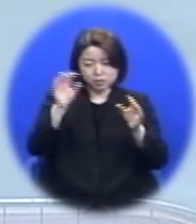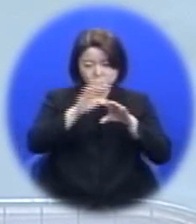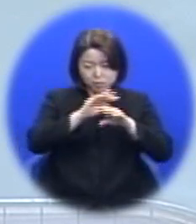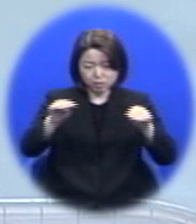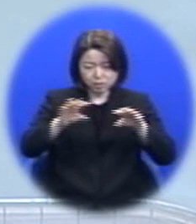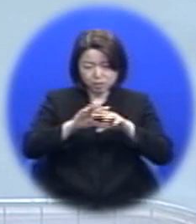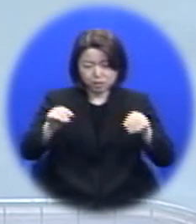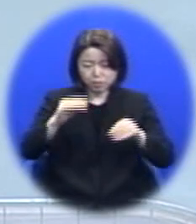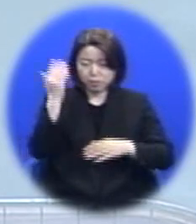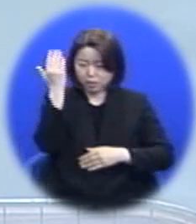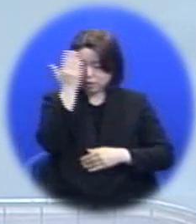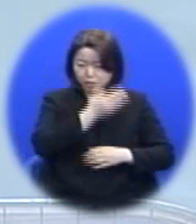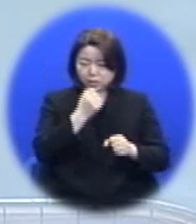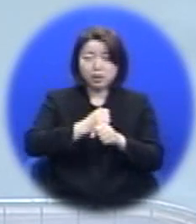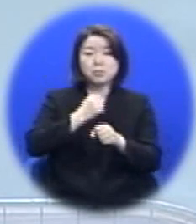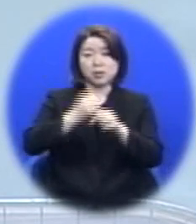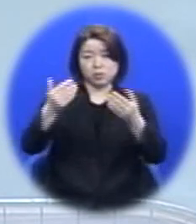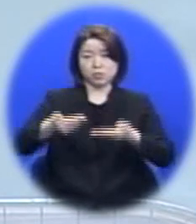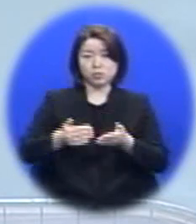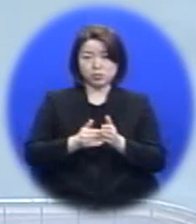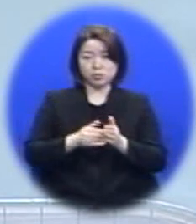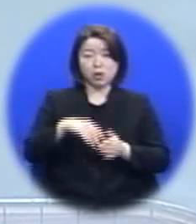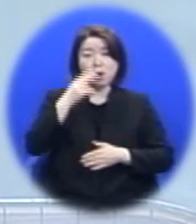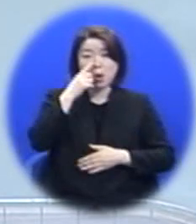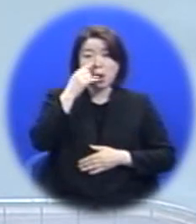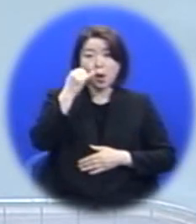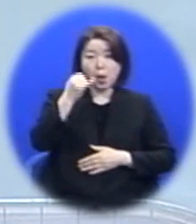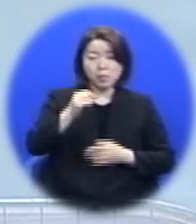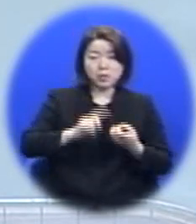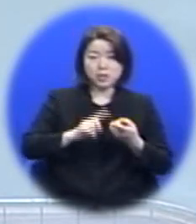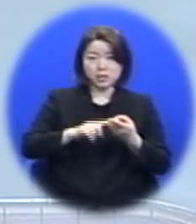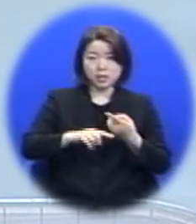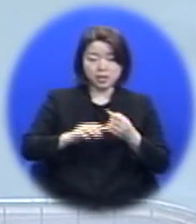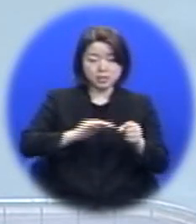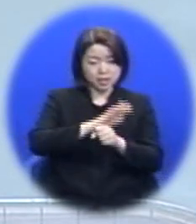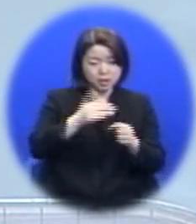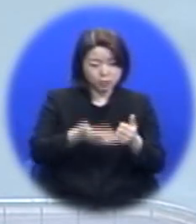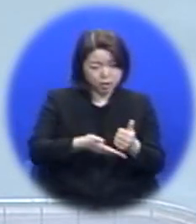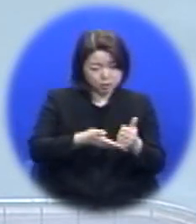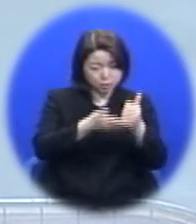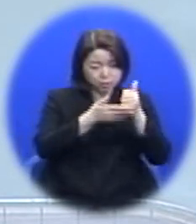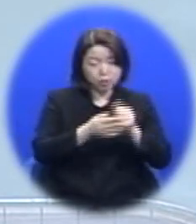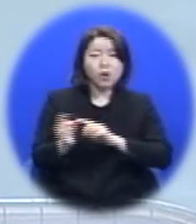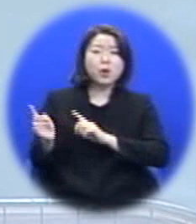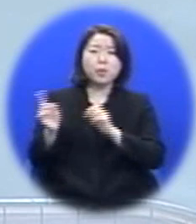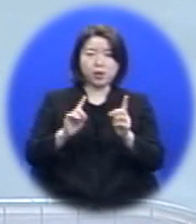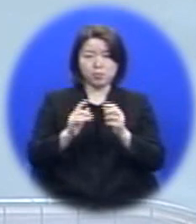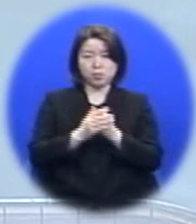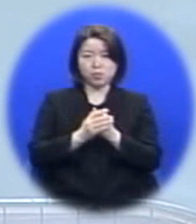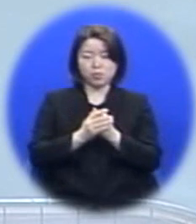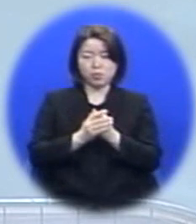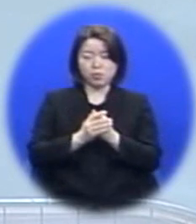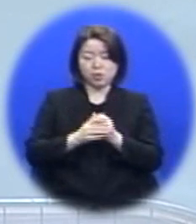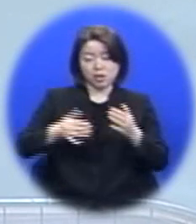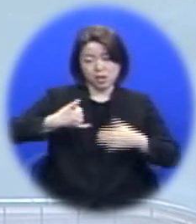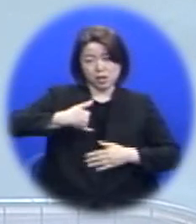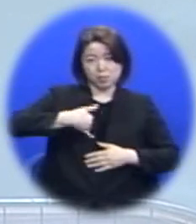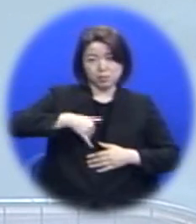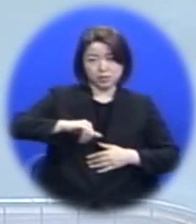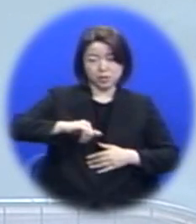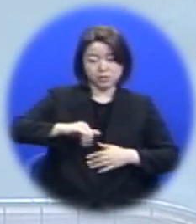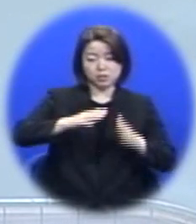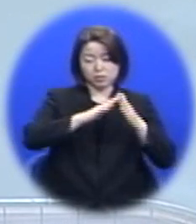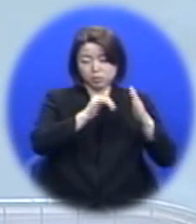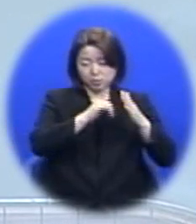씻으셨어요. 어머님에 대한 존경과 사랑을 다시 회복하시고 가족 간에 서로